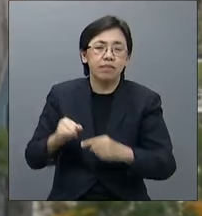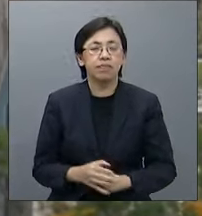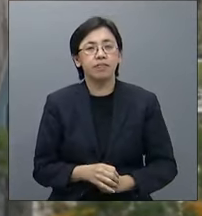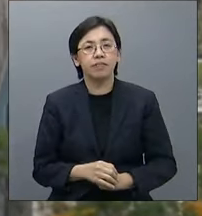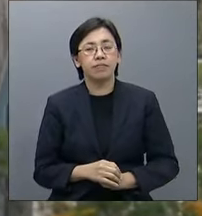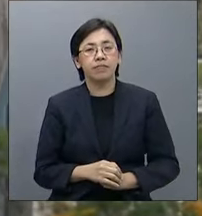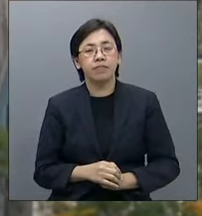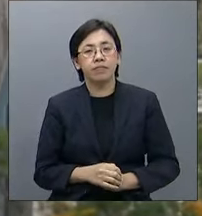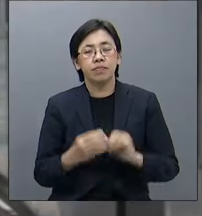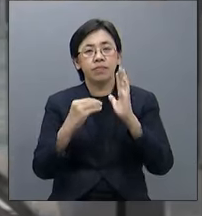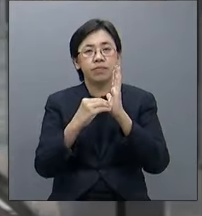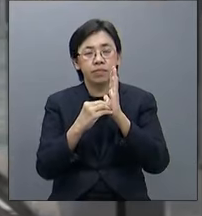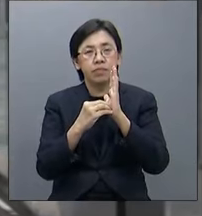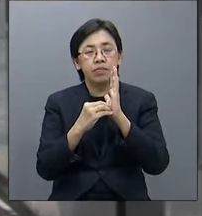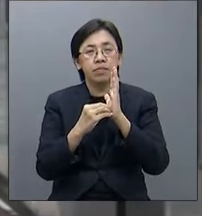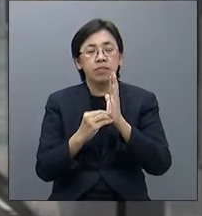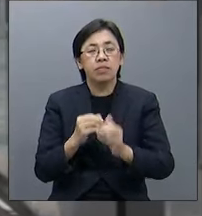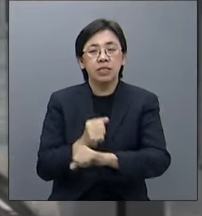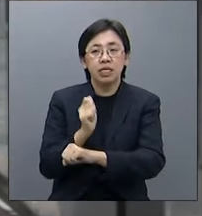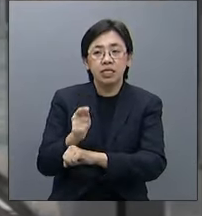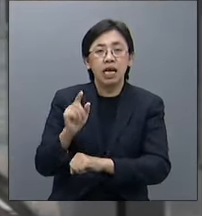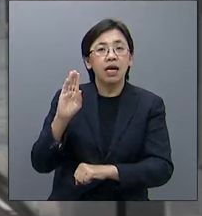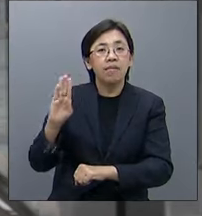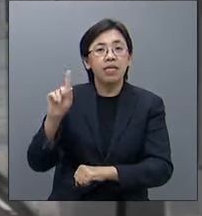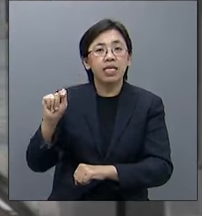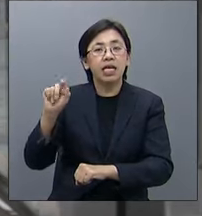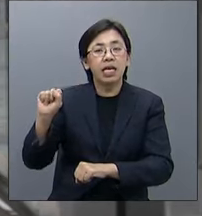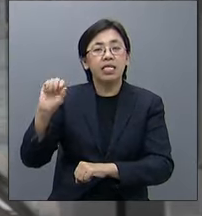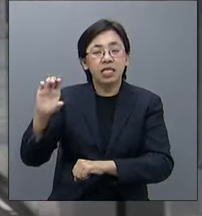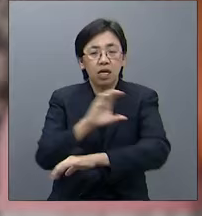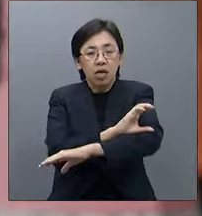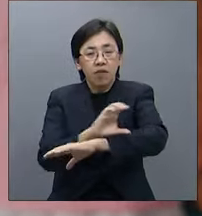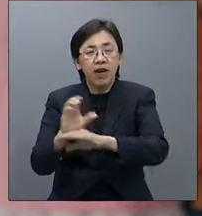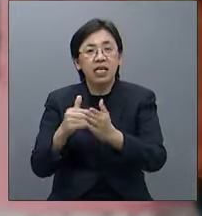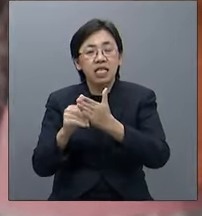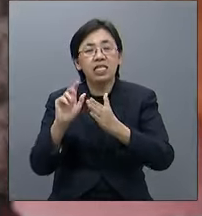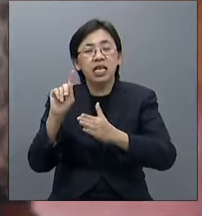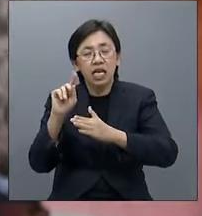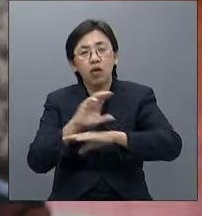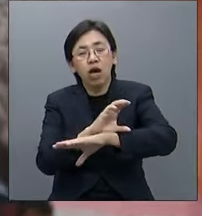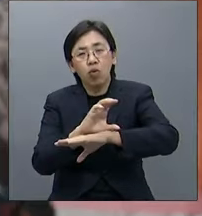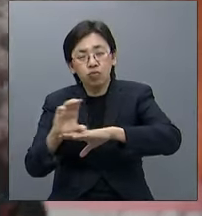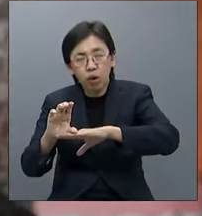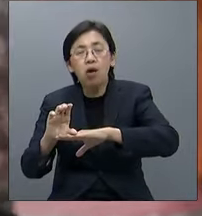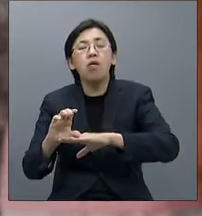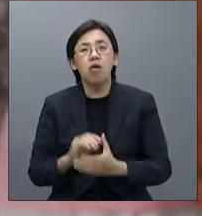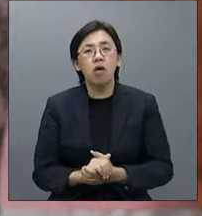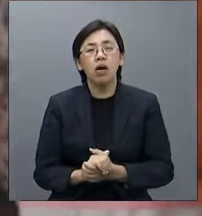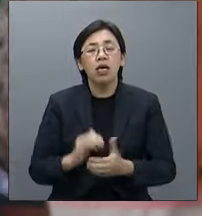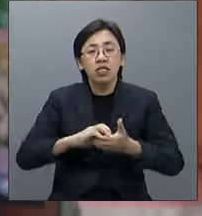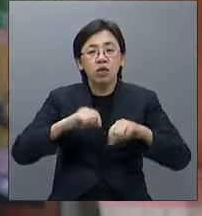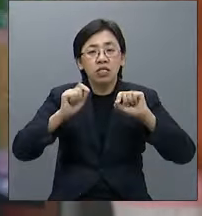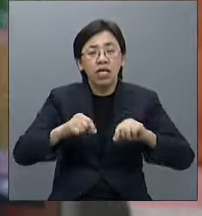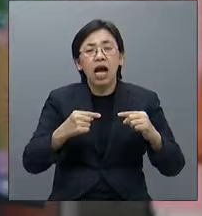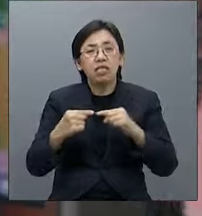คดีที่กรุงเทพมหานครจ้างบริษัท BTSC เดินรถไฟฟ้าสายสีเขียวส่วนต่อขยายและขยายสัมปทานเดินรถในโครงข่ายเดิม